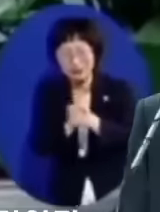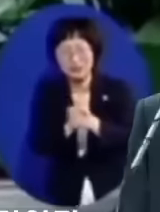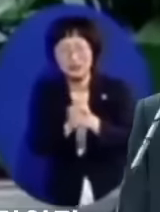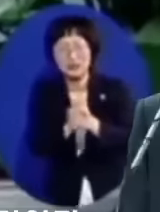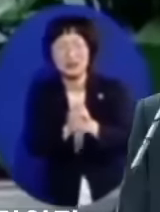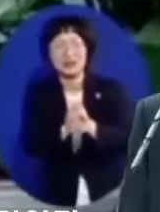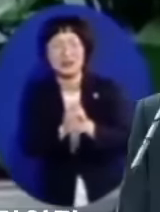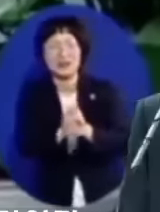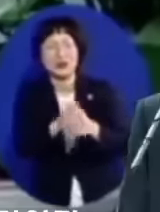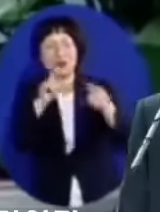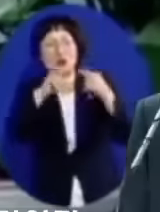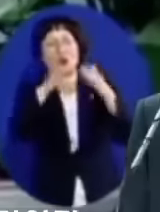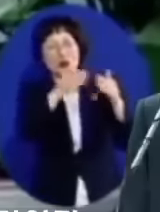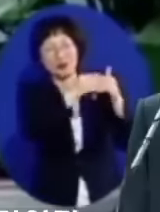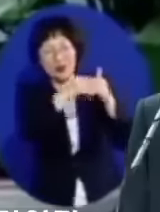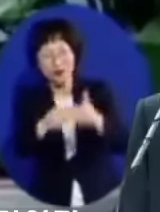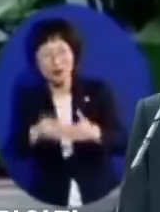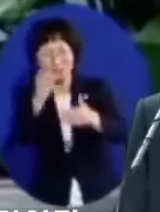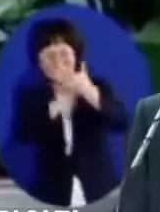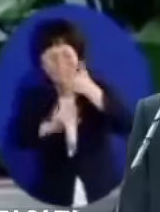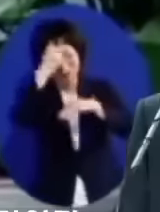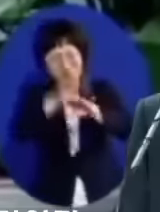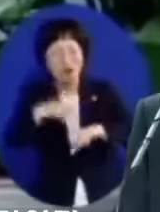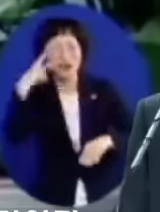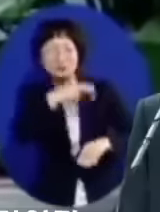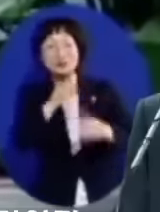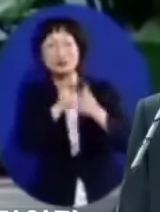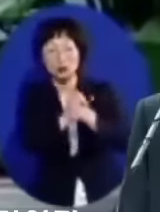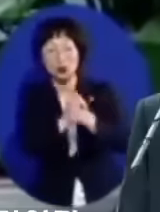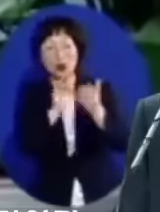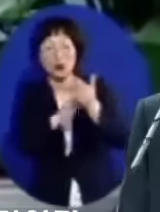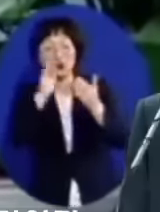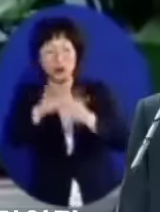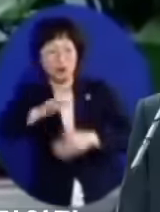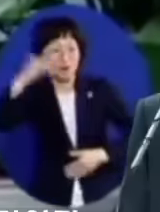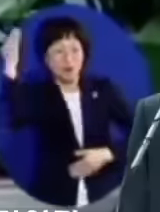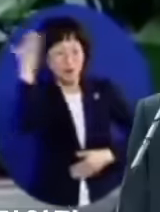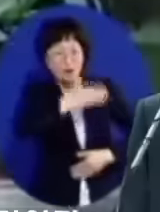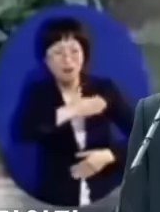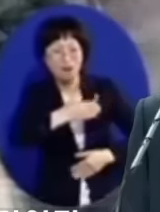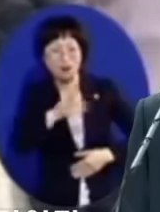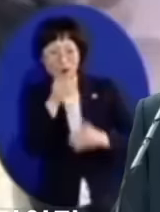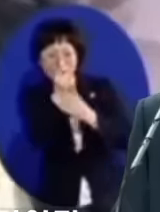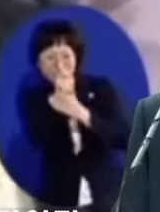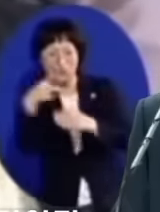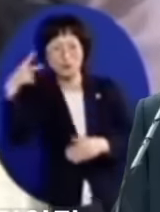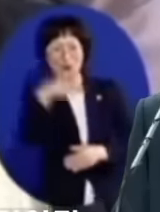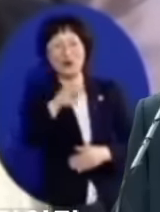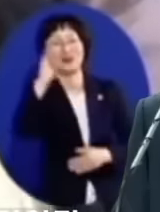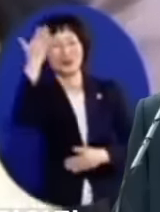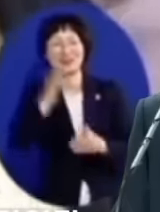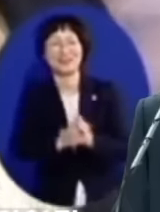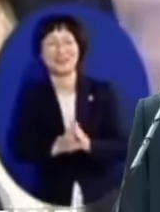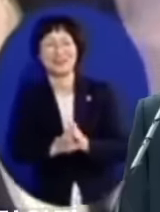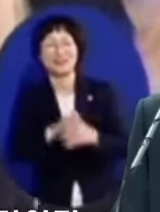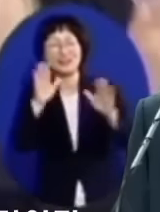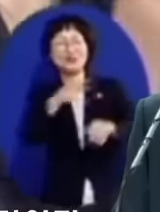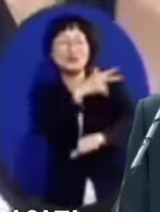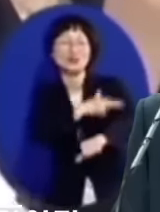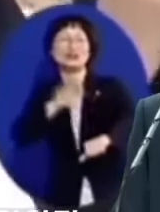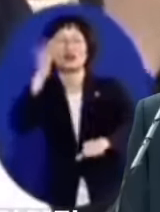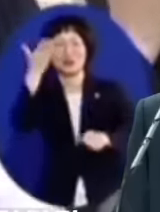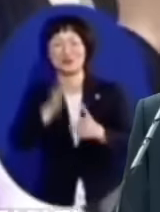하고 교회를 데려와서 철야 기도하고 금식 기도하고 깨끗이 도박에서 해방되어가지고서 그 교회 집사가